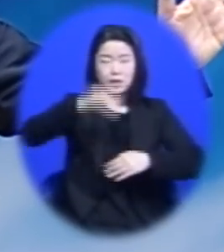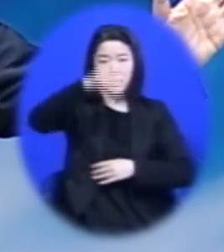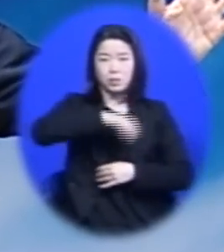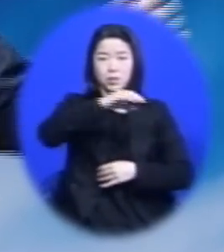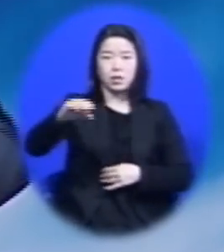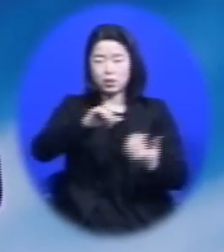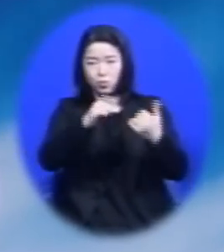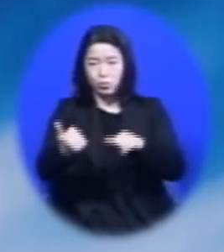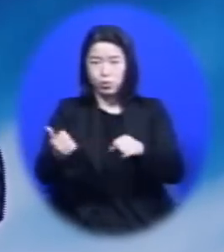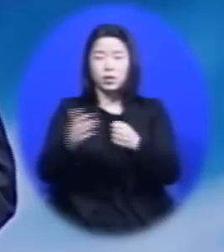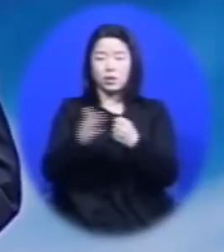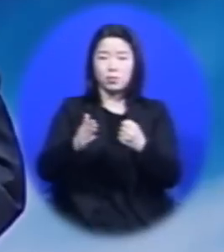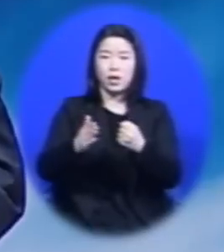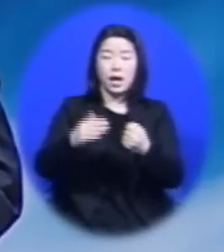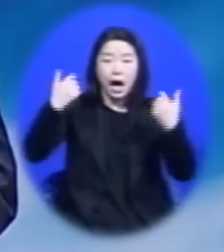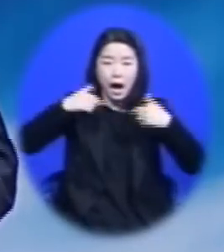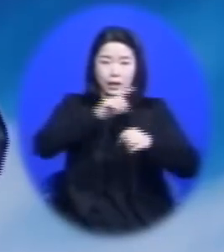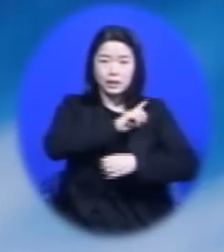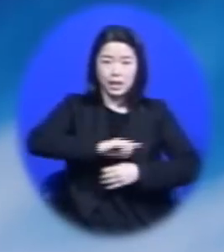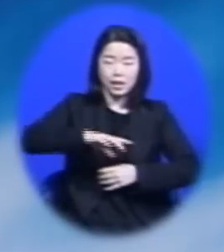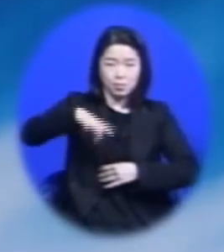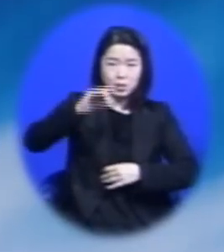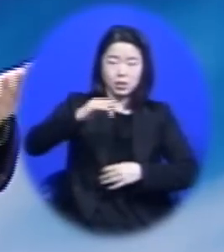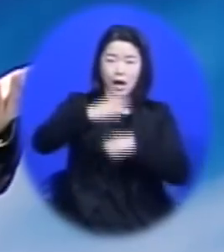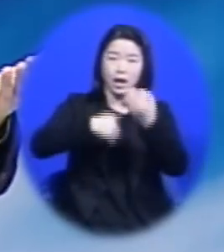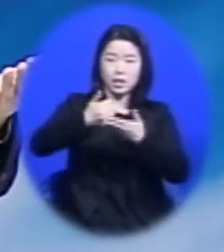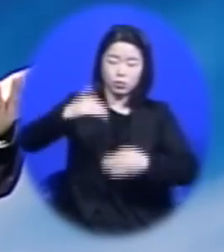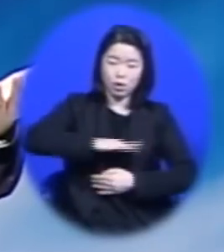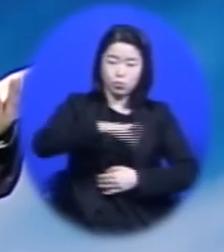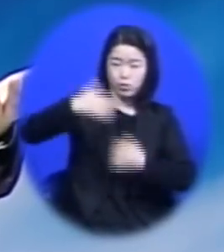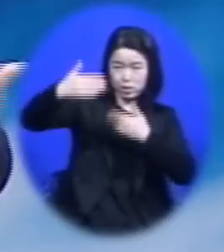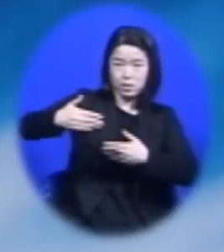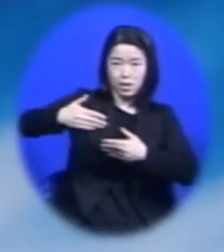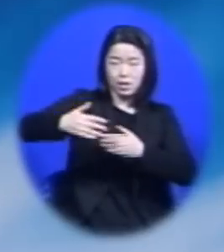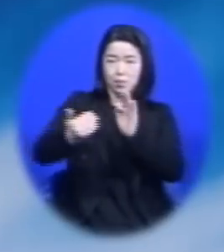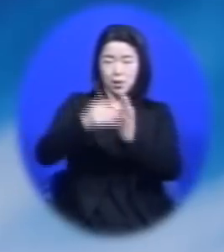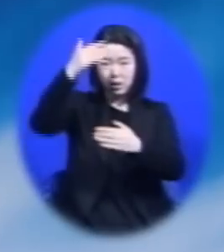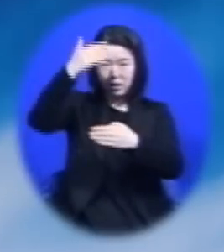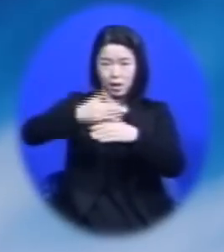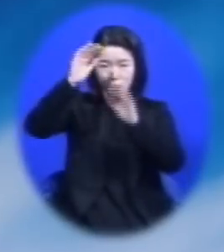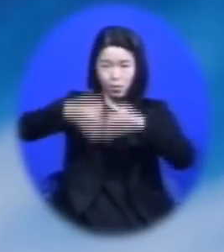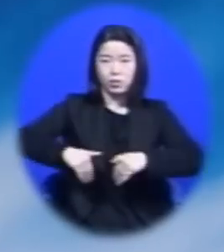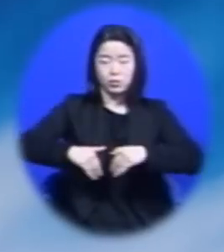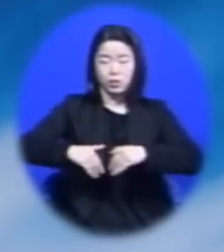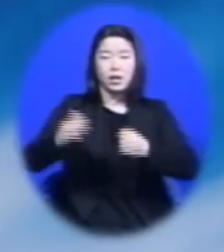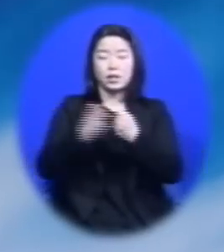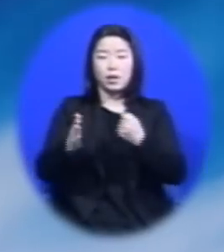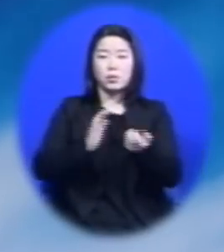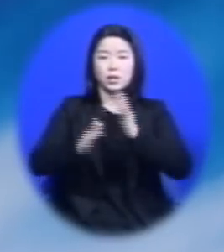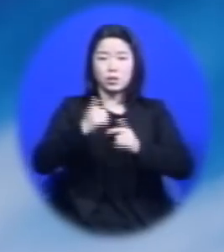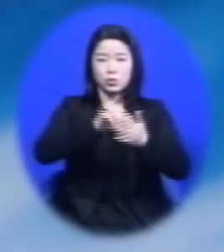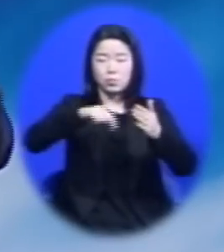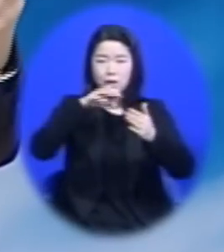죽으심으로 가장 먼저는 하나님과 우리 사이에 막힌담을 하셨어요 그래서 예수님 안에서 우리는 하나님의